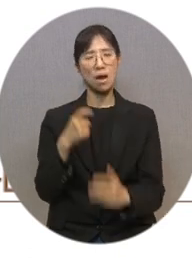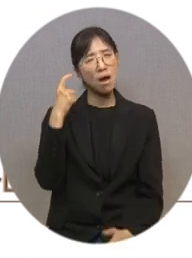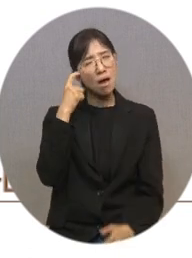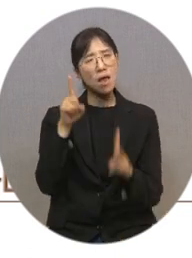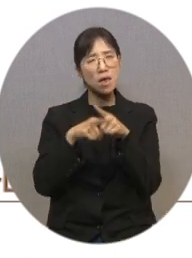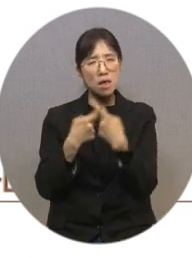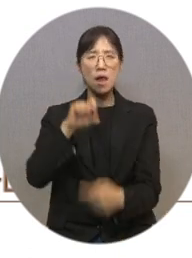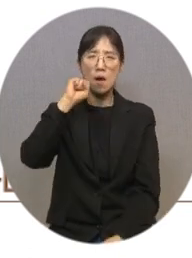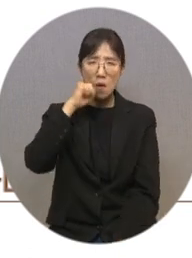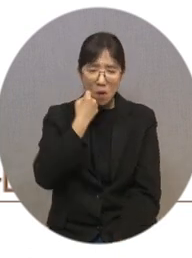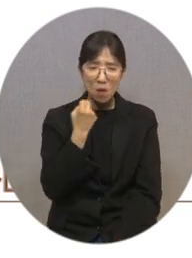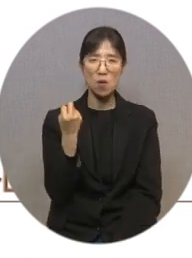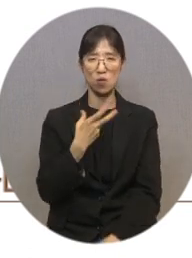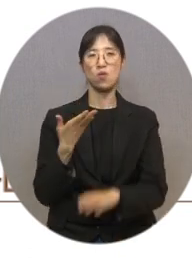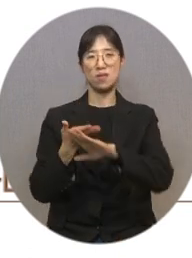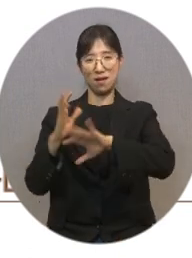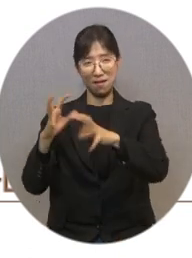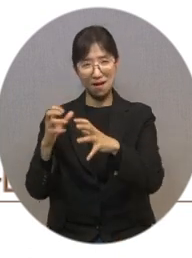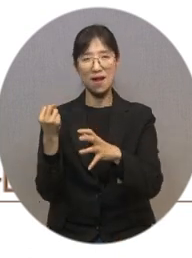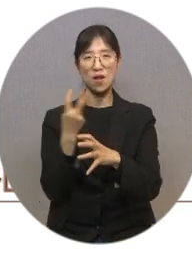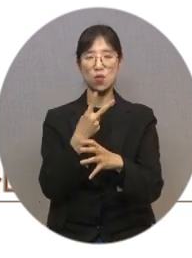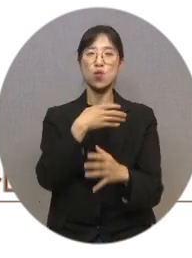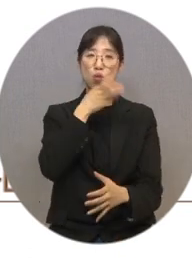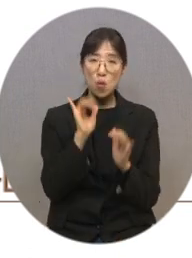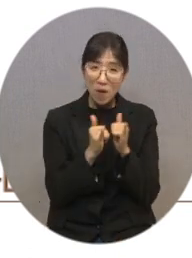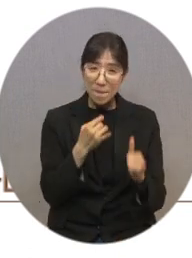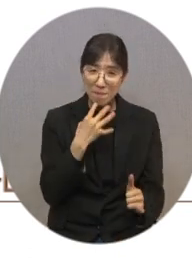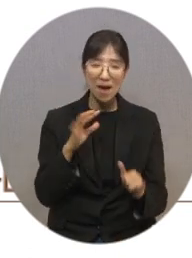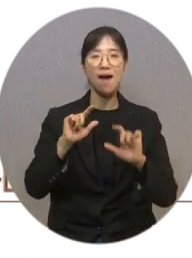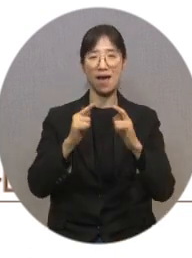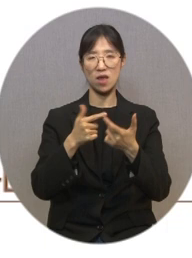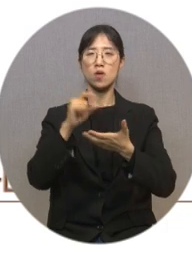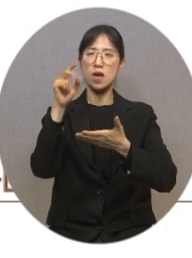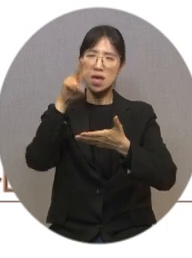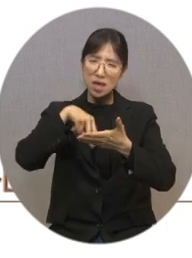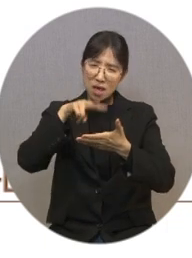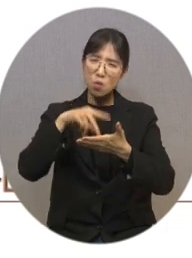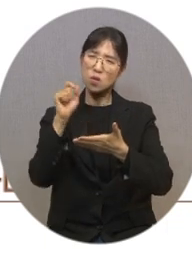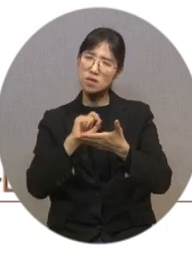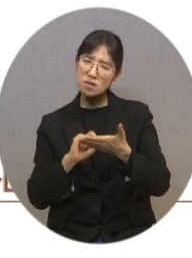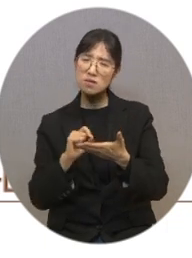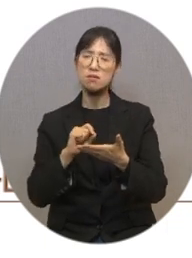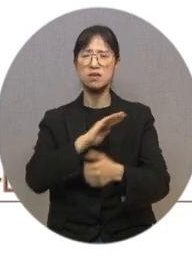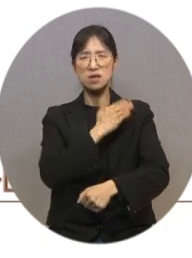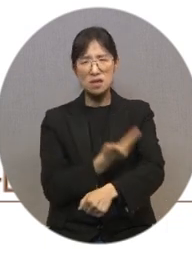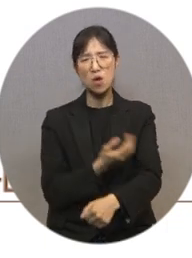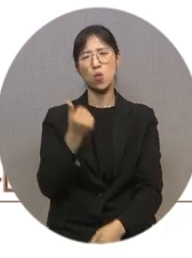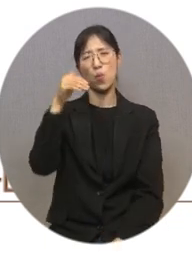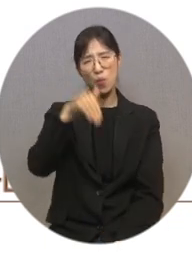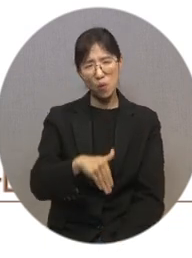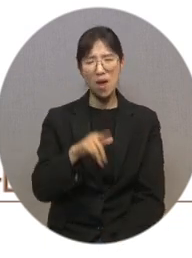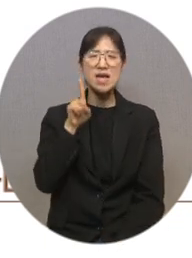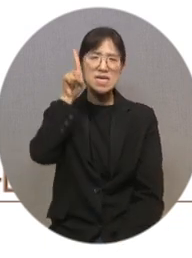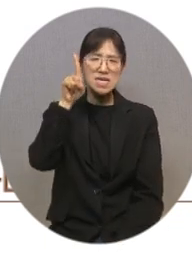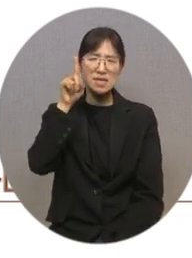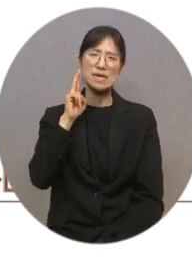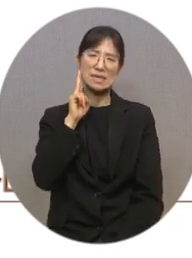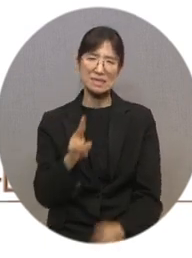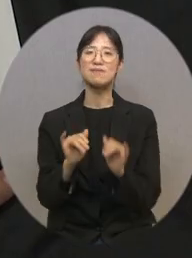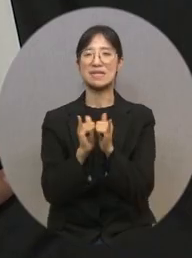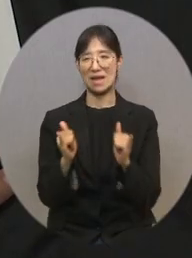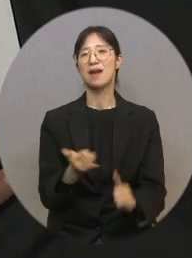가진 사람 다문화인 노인뿐만 아니라 읽고 쓰는 능력이 감소된 사람 높은 스트레스 상황에 노인